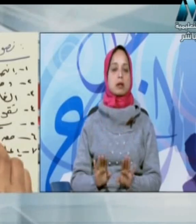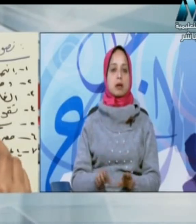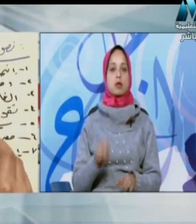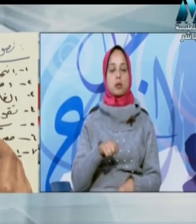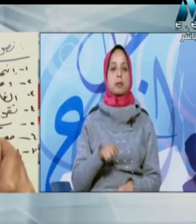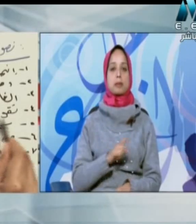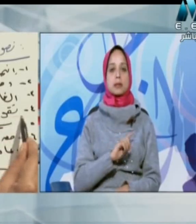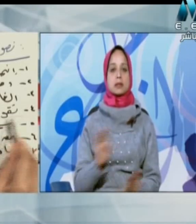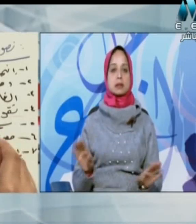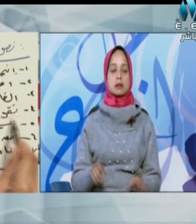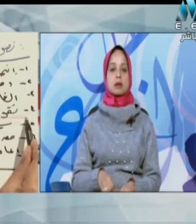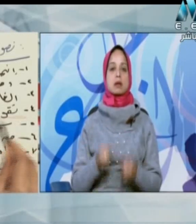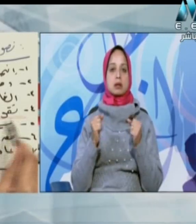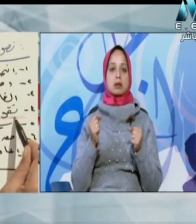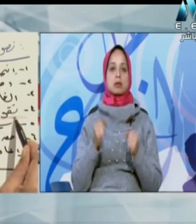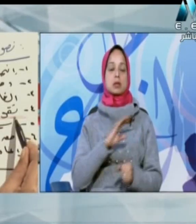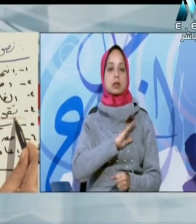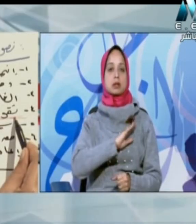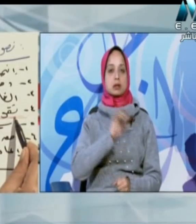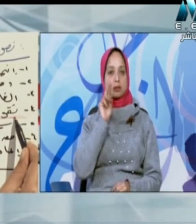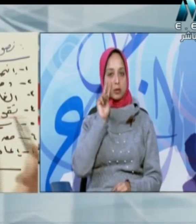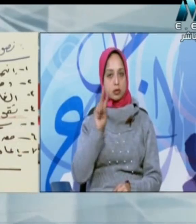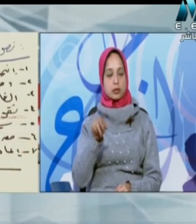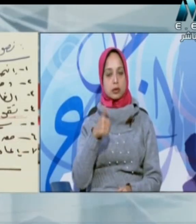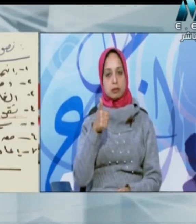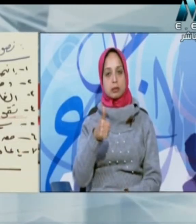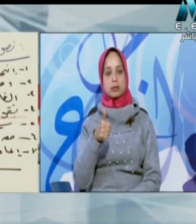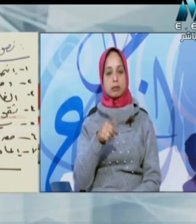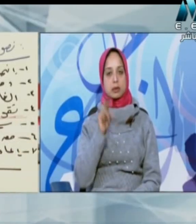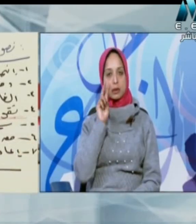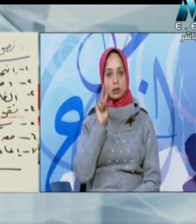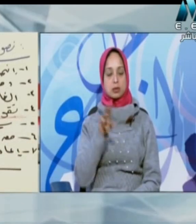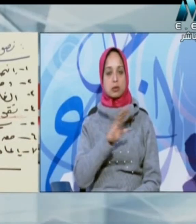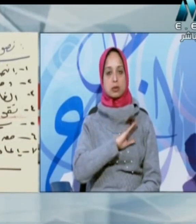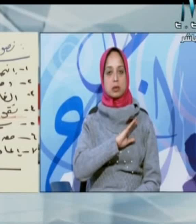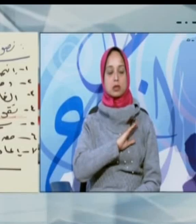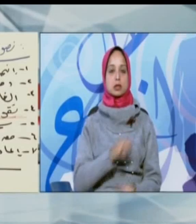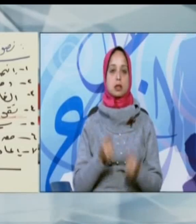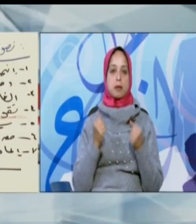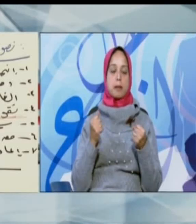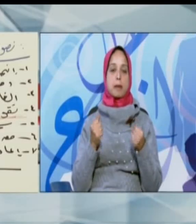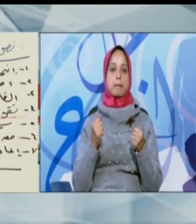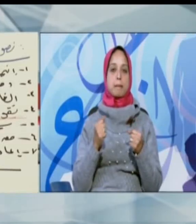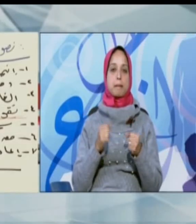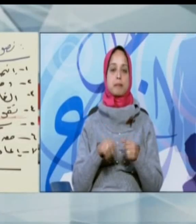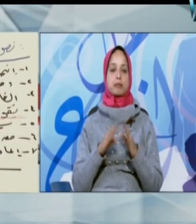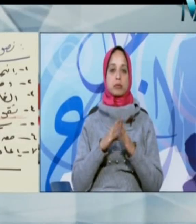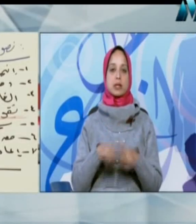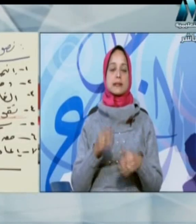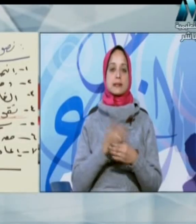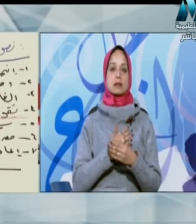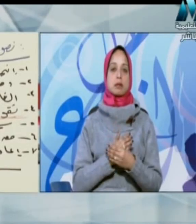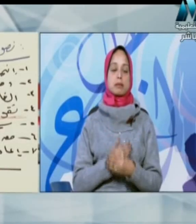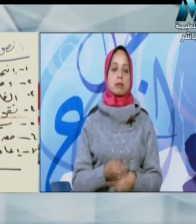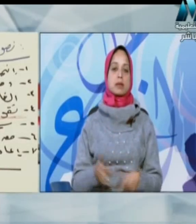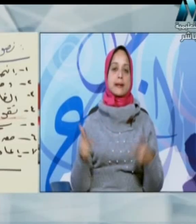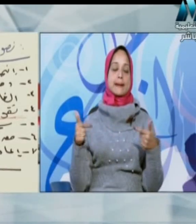في النقطه بتاع تقويه الجيش لو بصينا فيها كويس، هنبص كده ونقول تقويه الجيش المصري من الدرجه التي تمكنه من الدفاع عن قناه